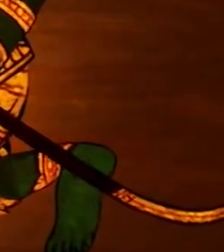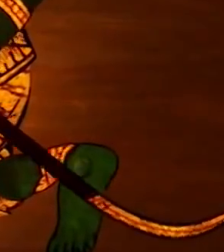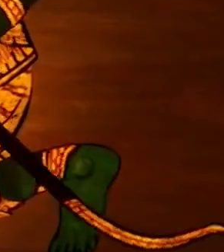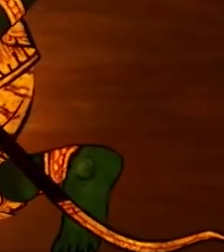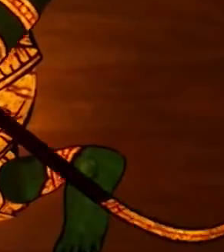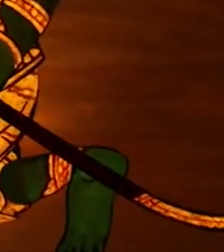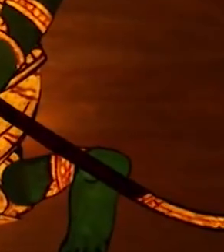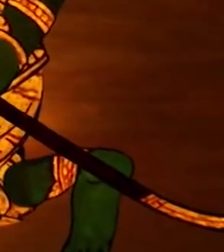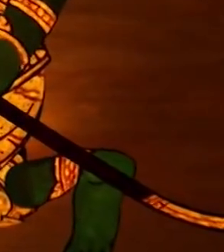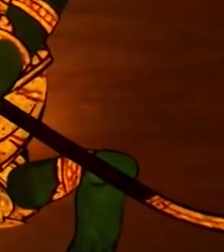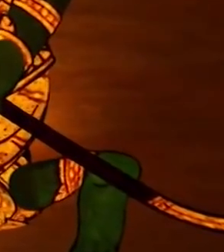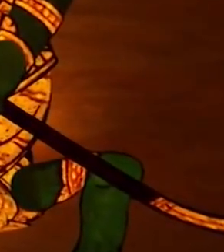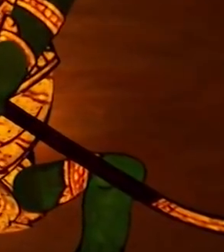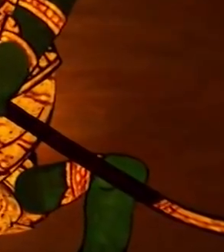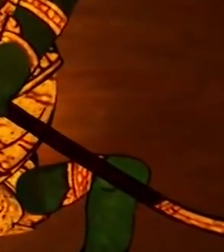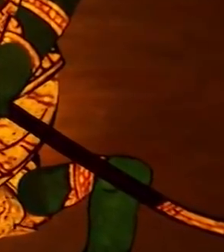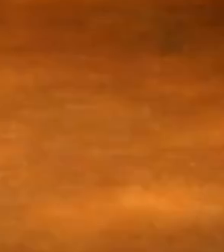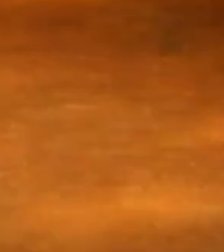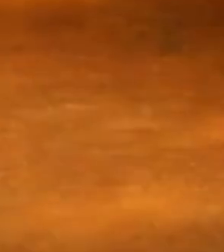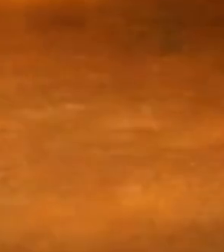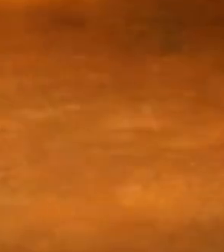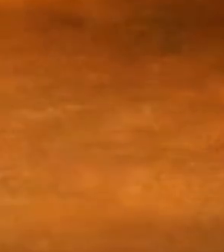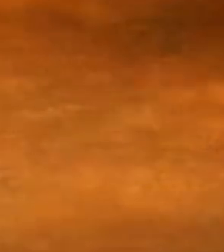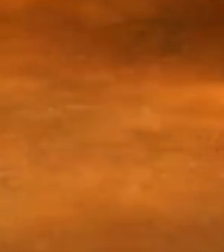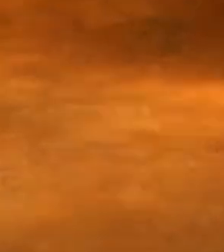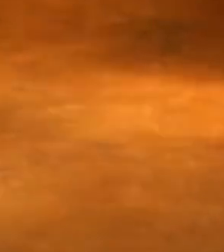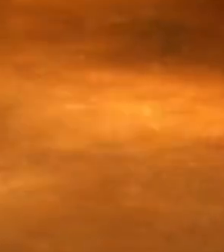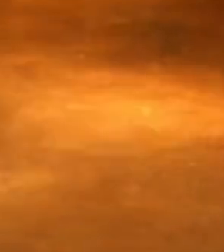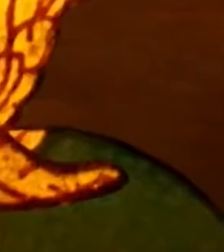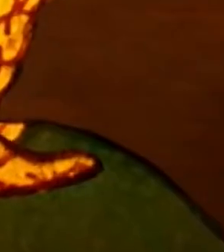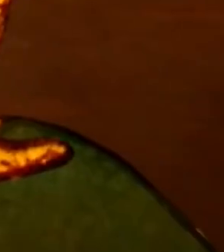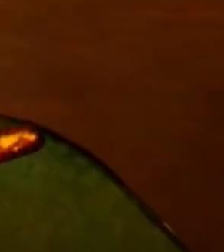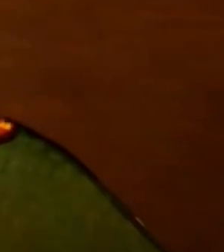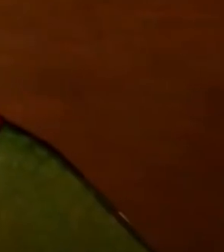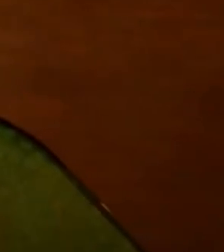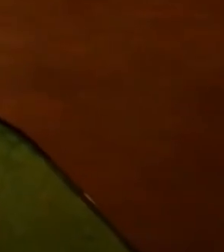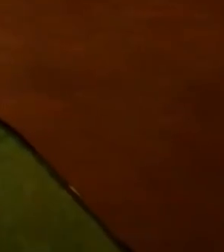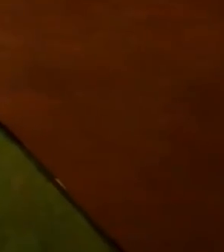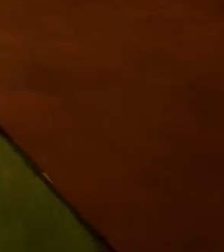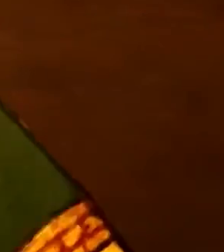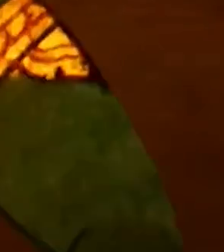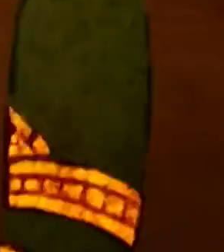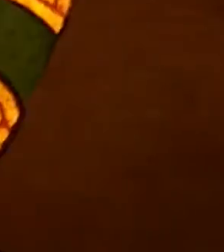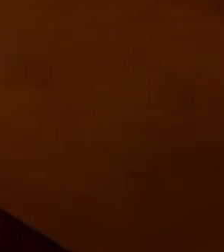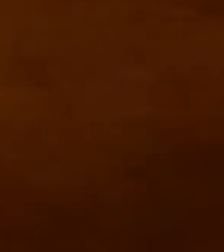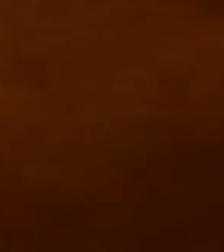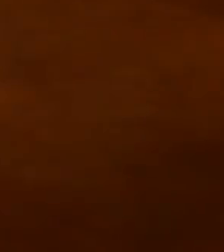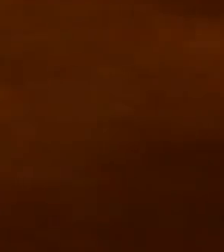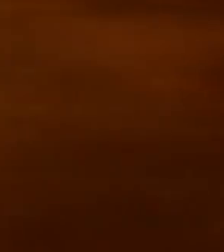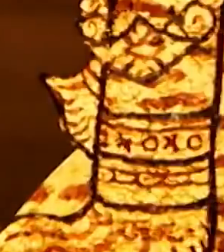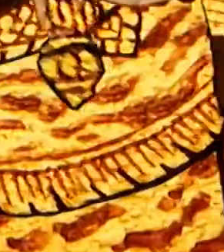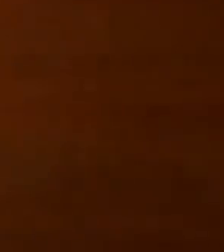น่ารักใหญ่เจ้าหมายนี่มาแล้วสีดาล่ะอะมี